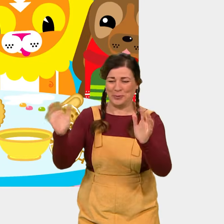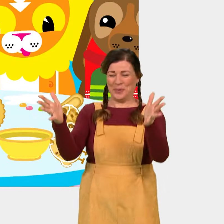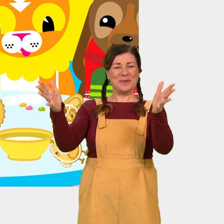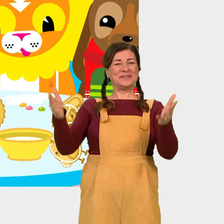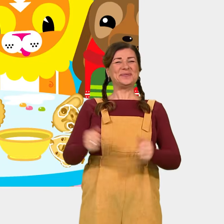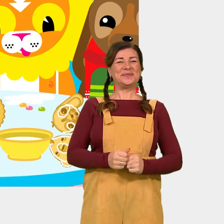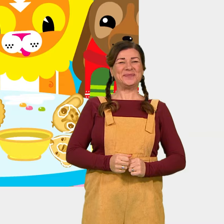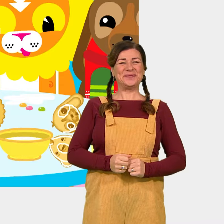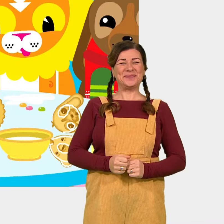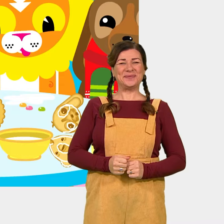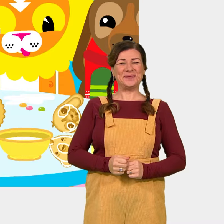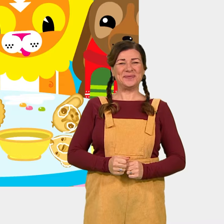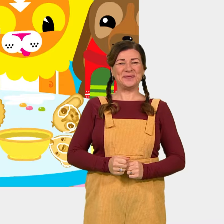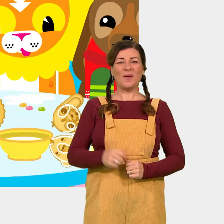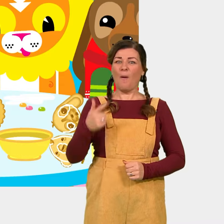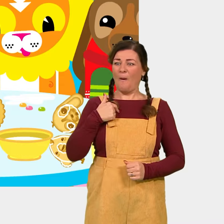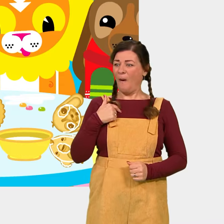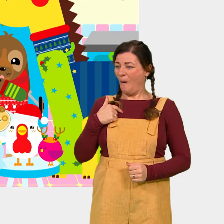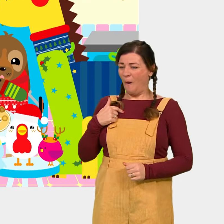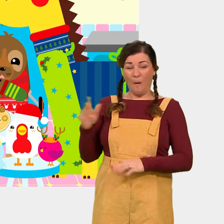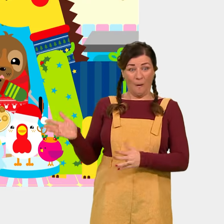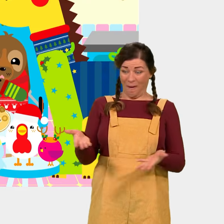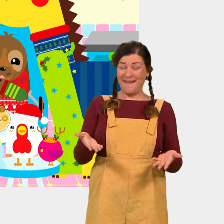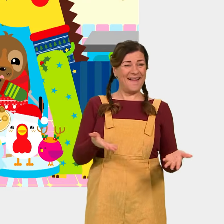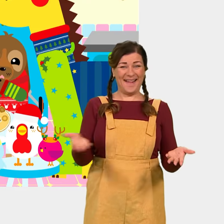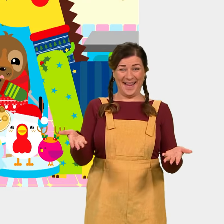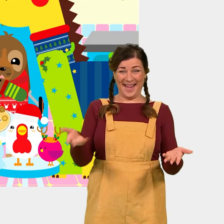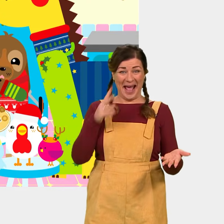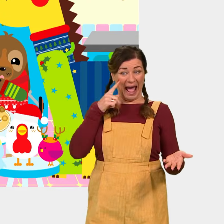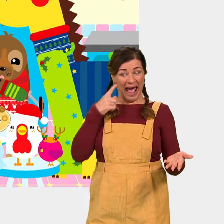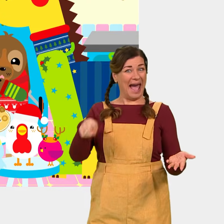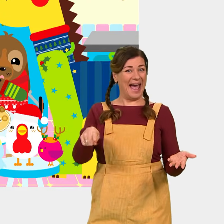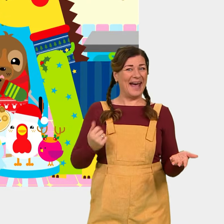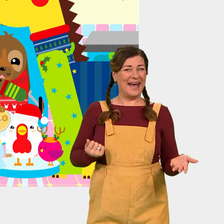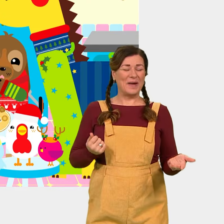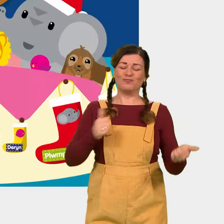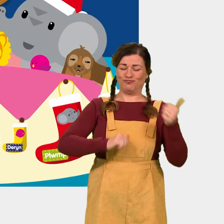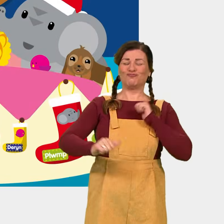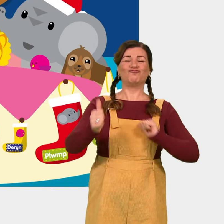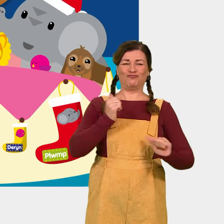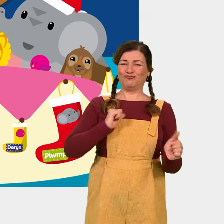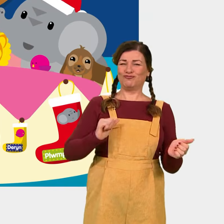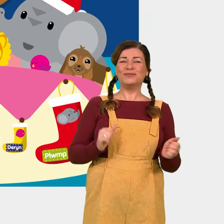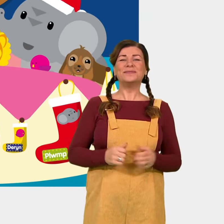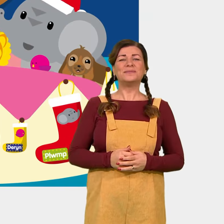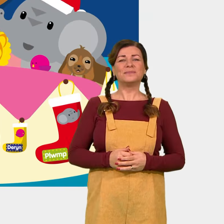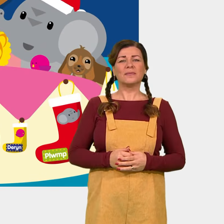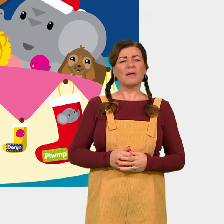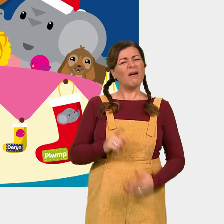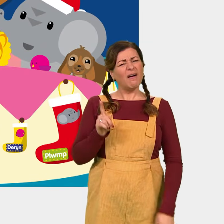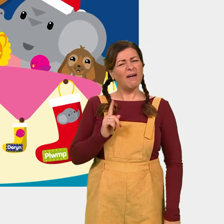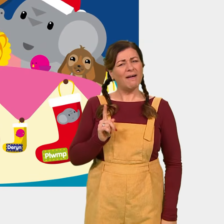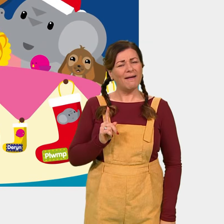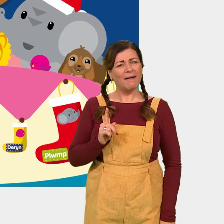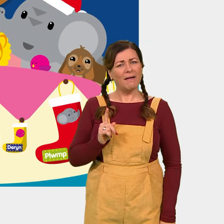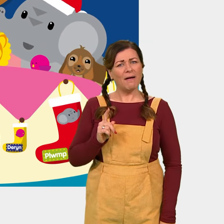Tada! Medde Plwmp, gan droi at y lleill a dangos y tŷ yn falch. Ond mwy a od,